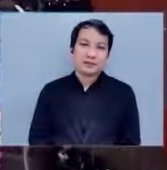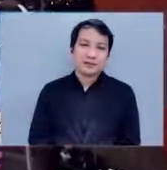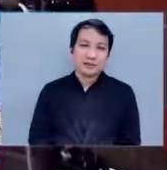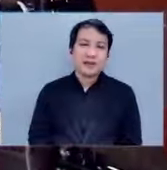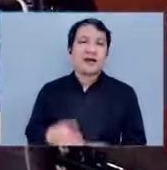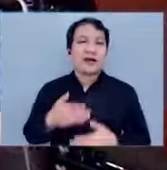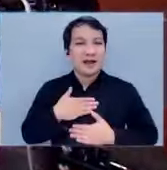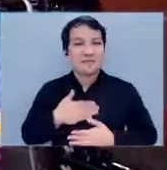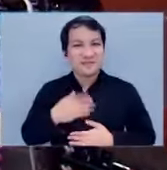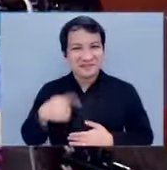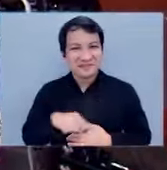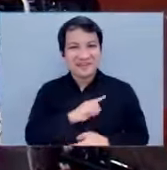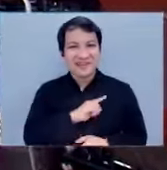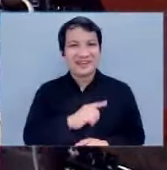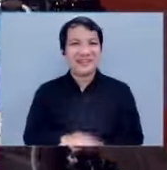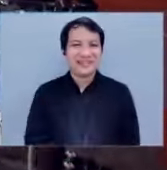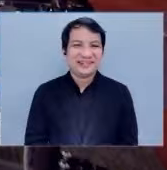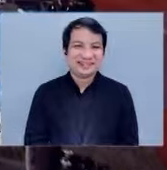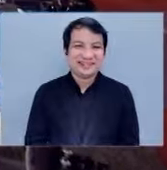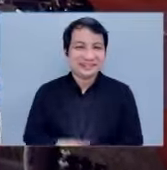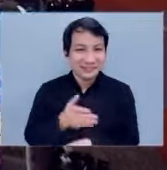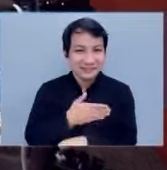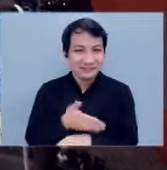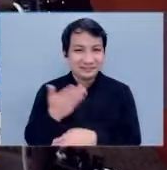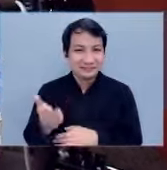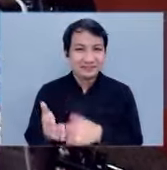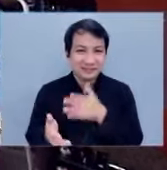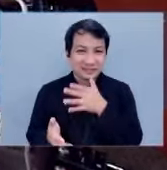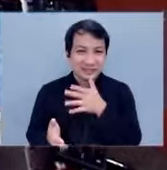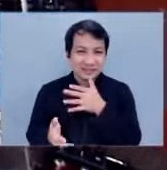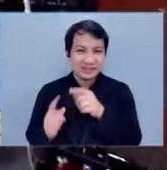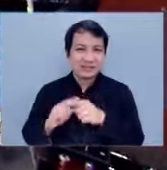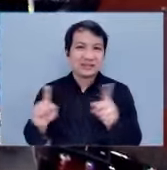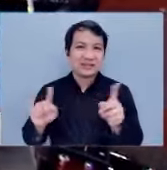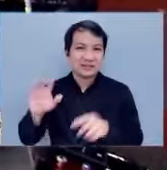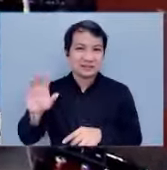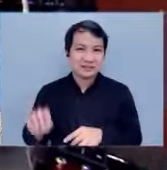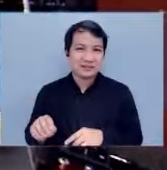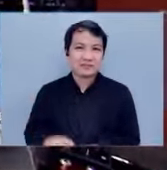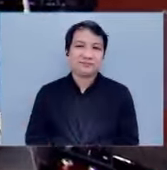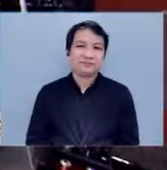Guys, masaya kami. Oh, isa pa daw. Pag mga nani, kasi iba din yung ano.